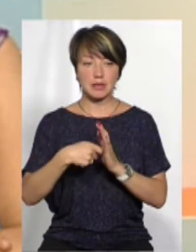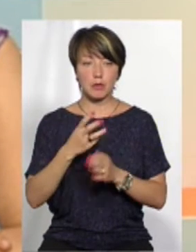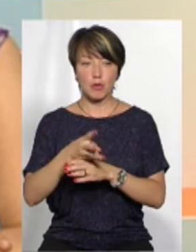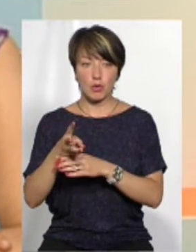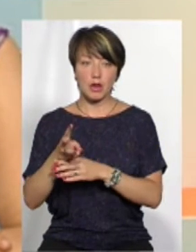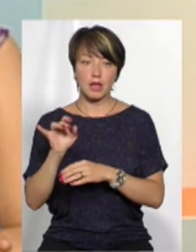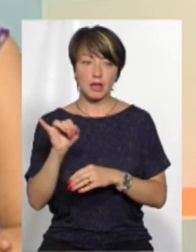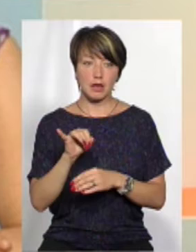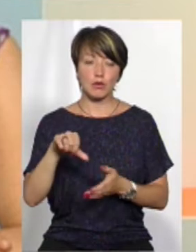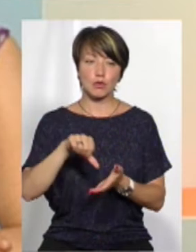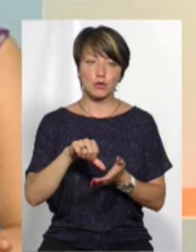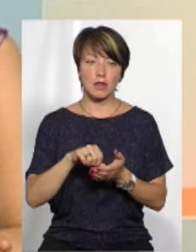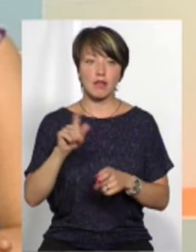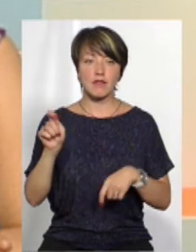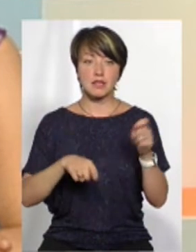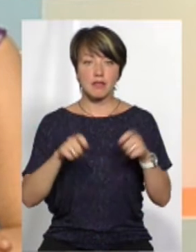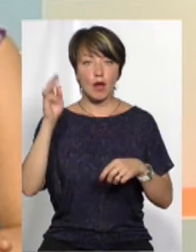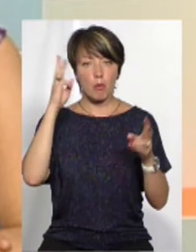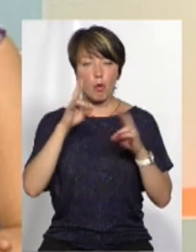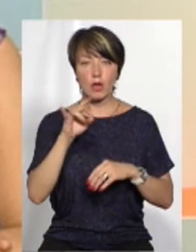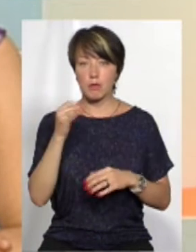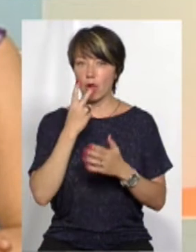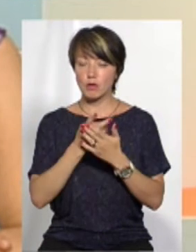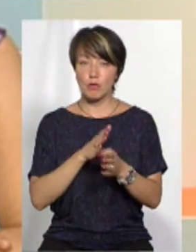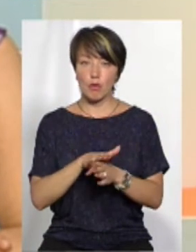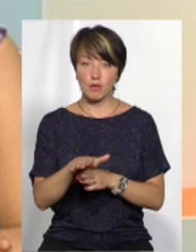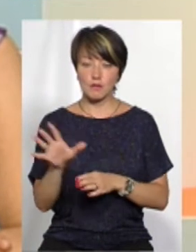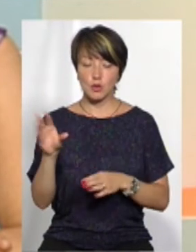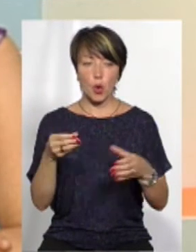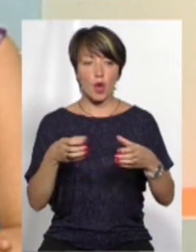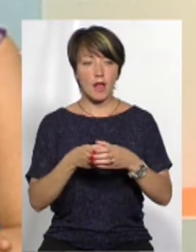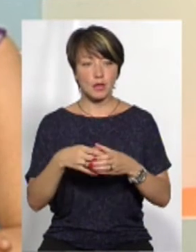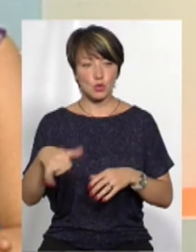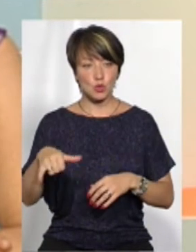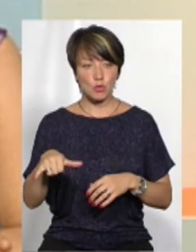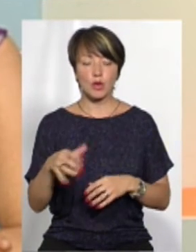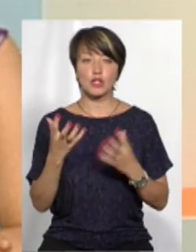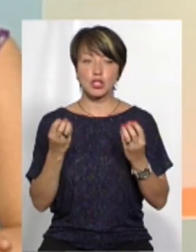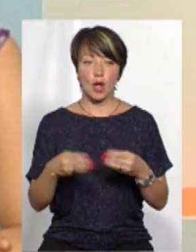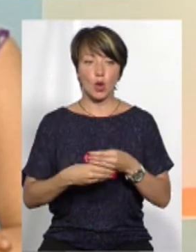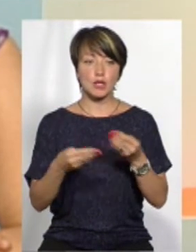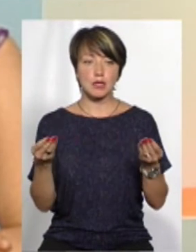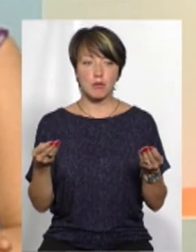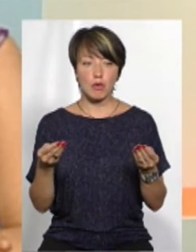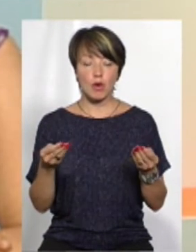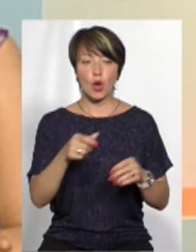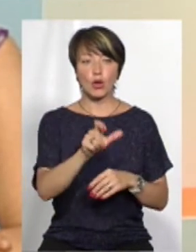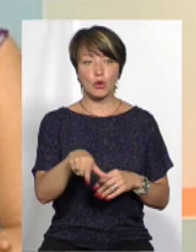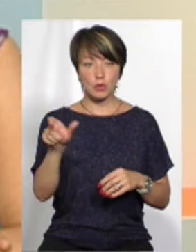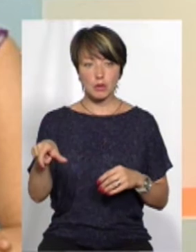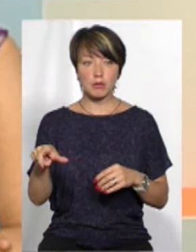і приймемо участь на фестивалі «Модні», показуючи повністю колекцію. А потім ми ще роздамо